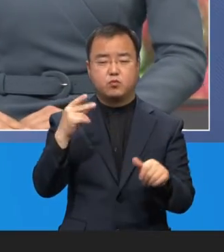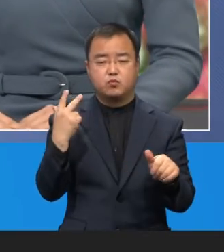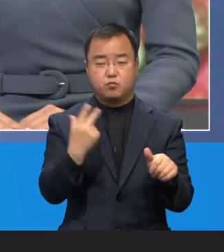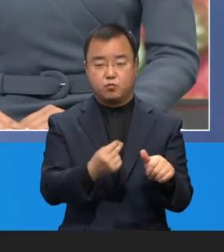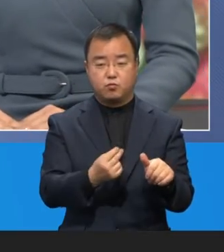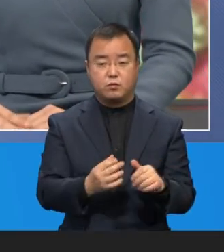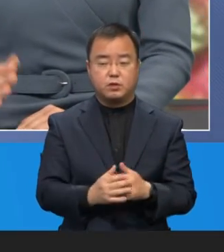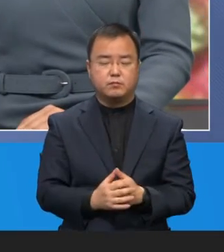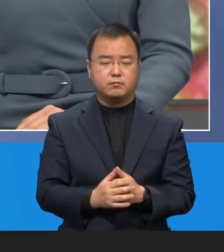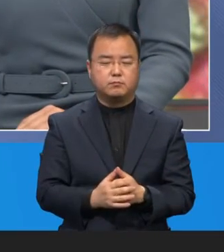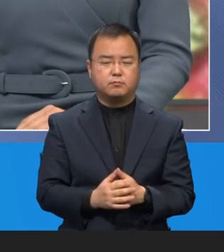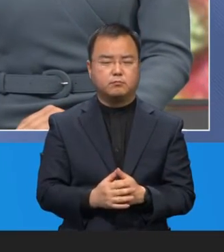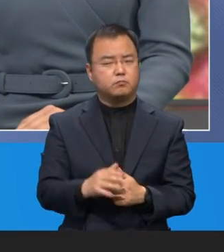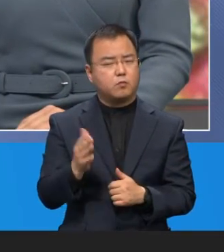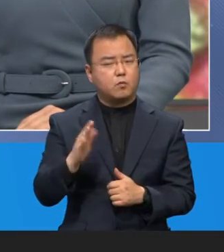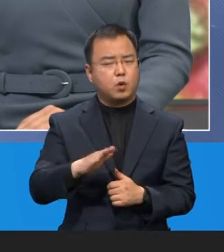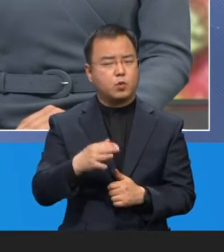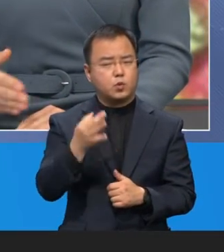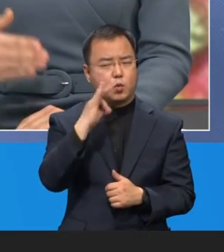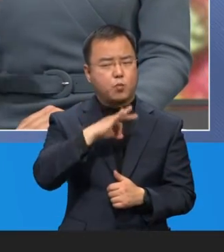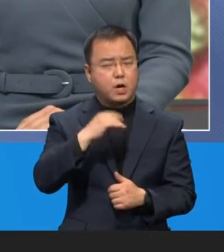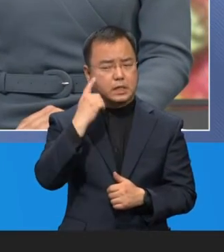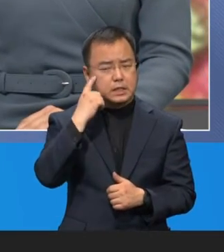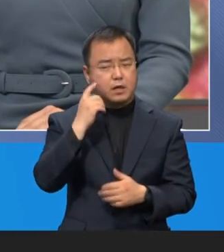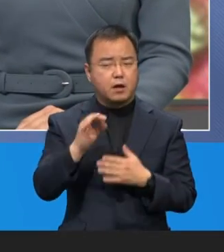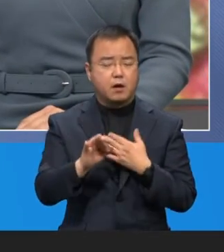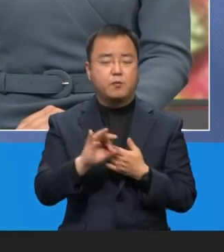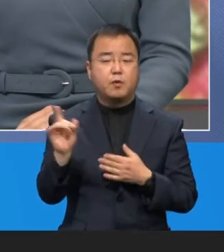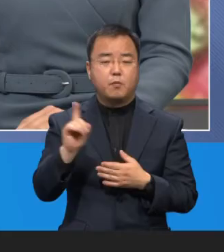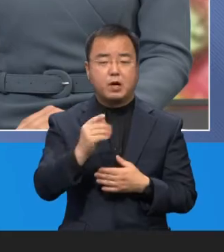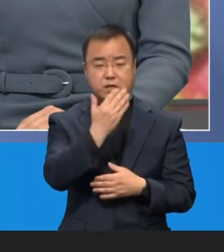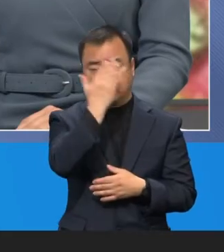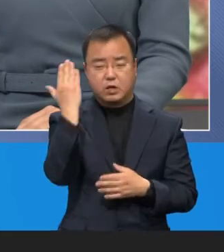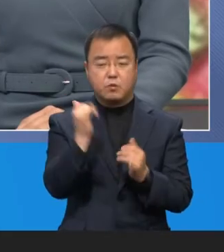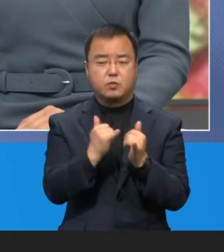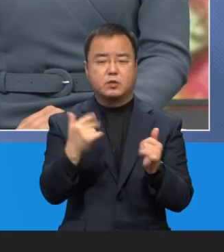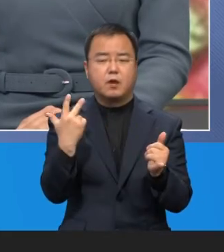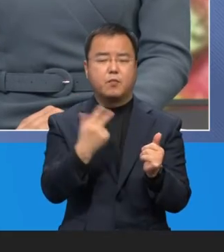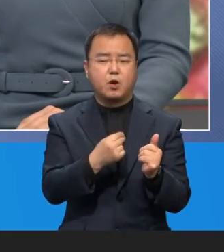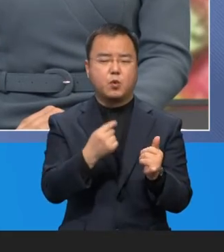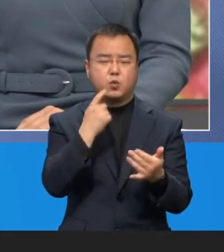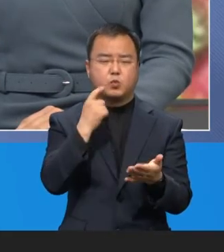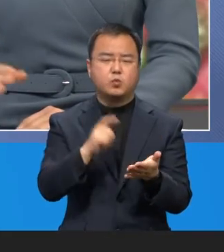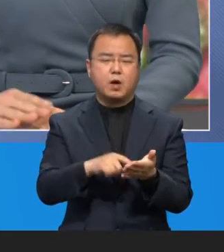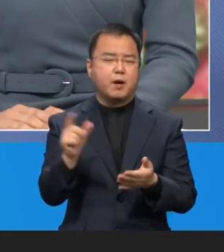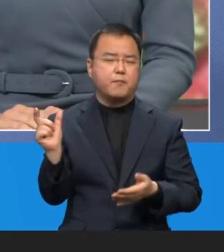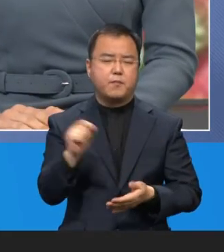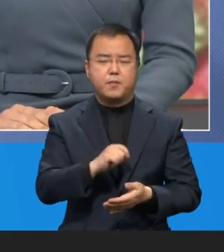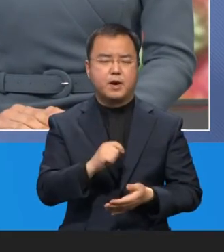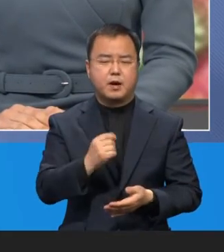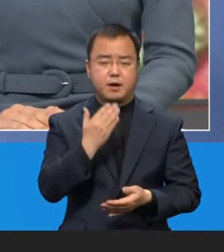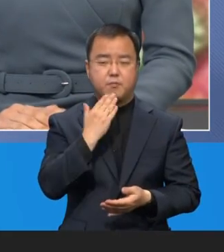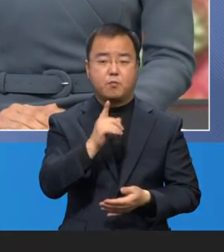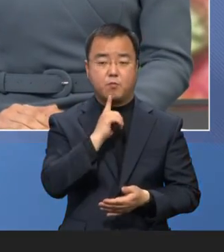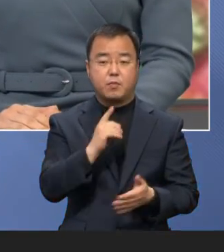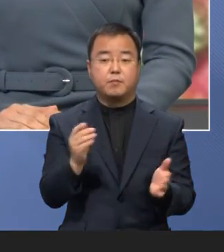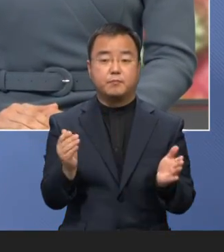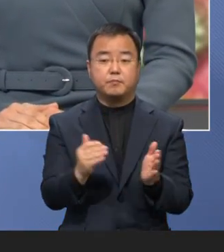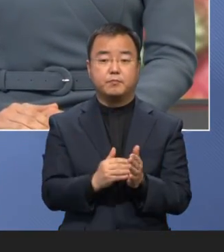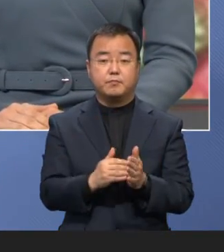겁니다. 그런데 이제 효율적 관점에서 볼 때 젊은 사람들에게 접종하는 것이 더 쉽고 빠르다 이런 주장이 나온